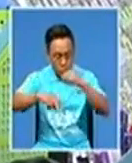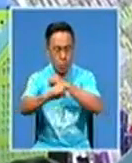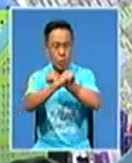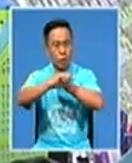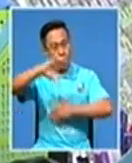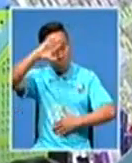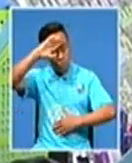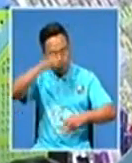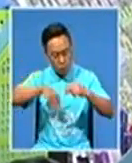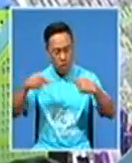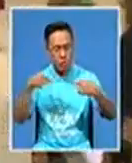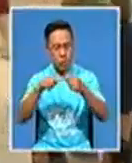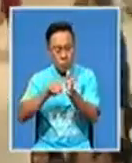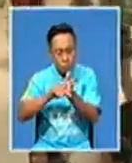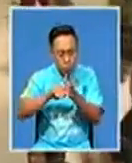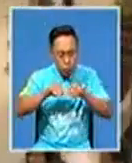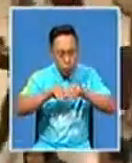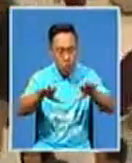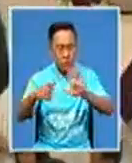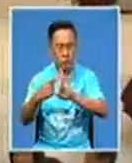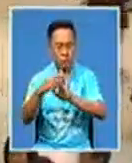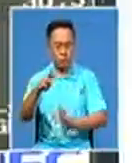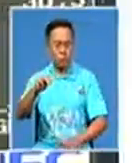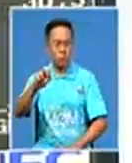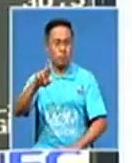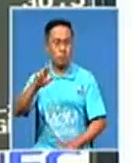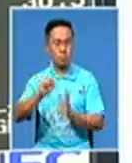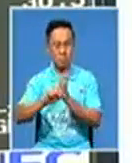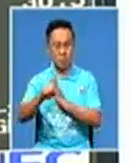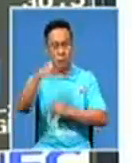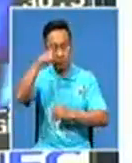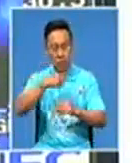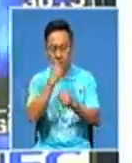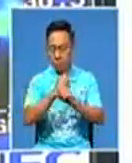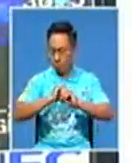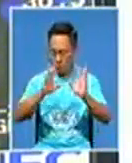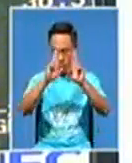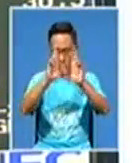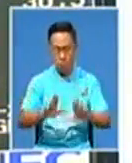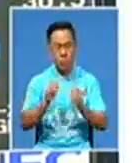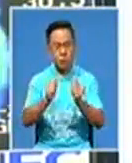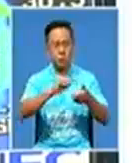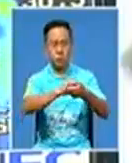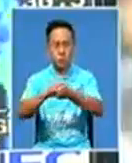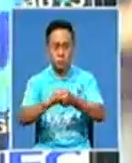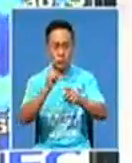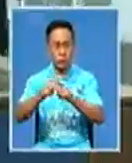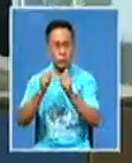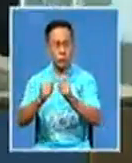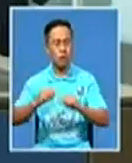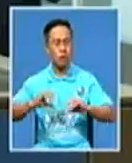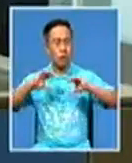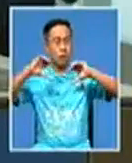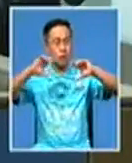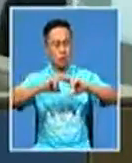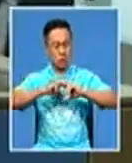ที่สามารถควบคุมการแพร่ระบาดของไวรัสเมอร์สนะครับได้อย่างมีประสิทธิภาพและเป็นระบบมีการร่วมมือกันอย่างเต็มที่ระหว่างภาครั